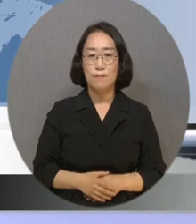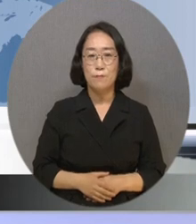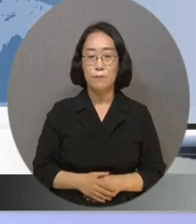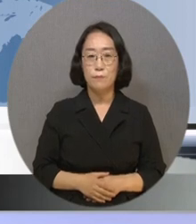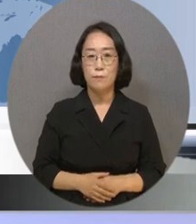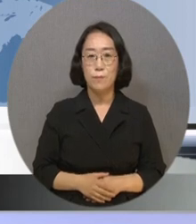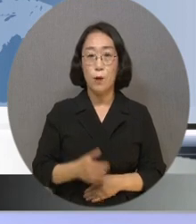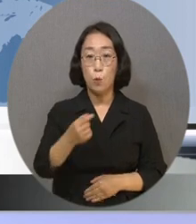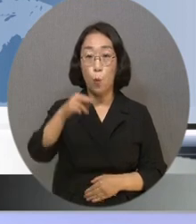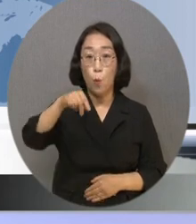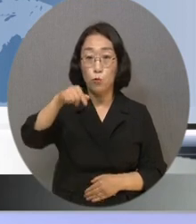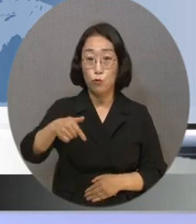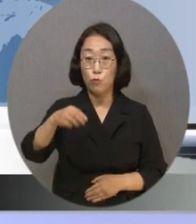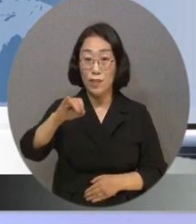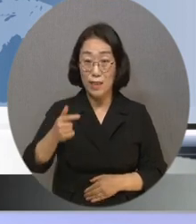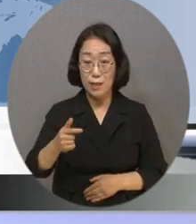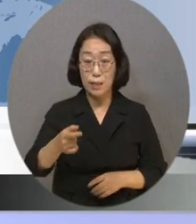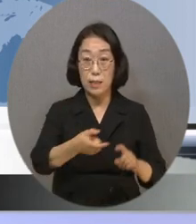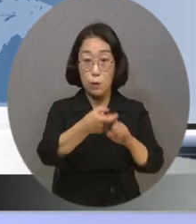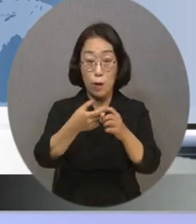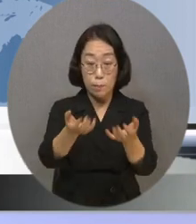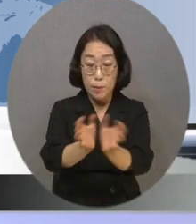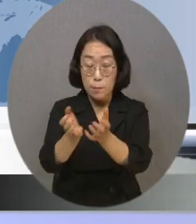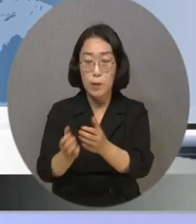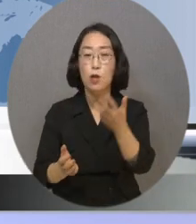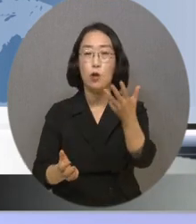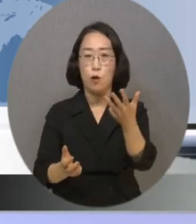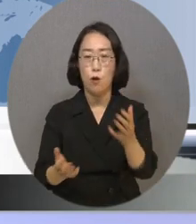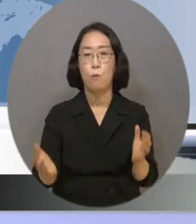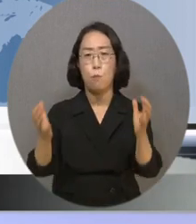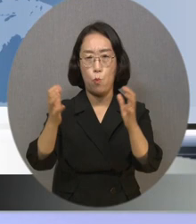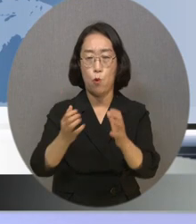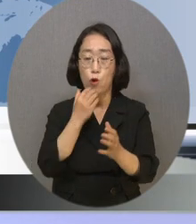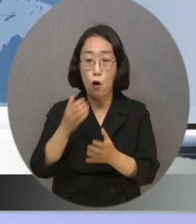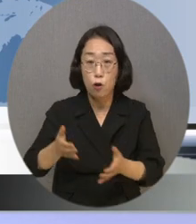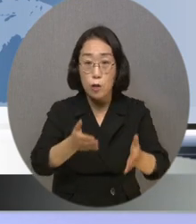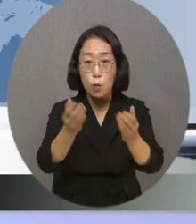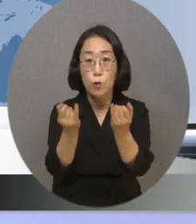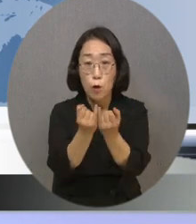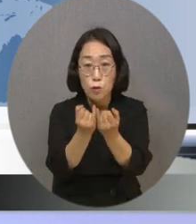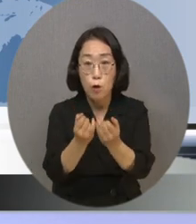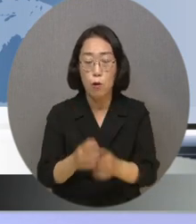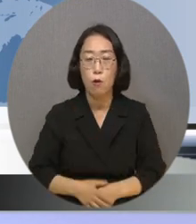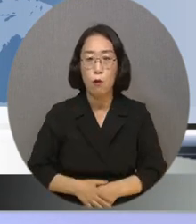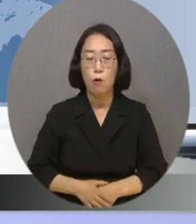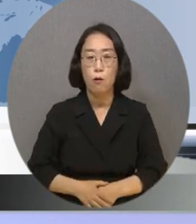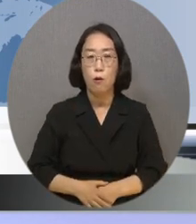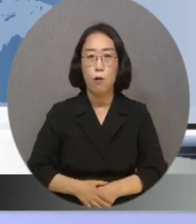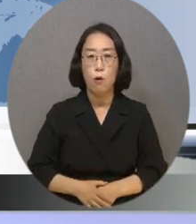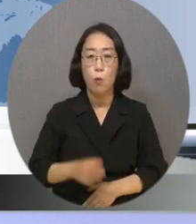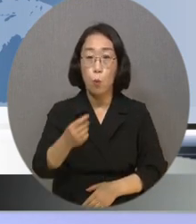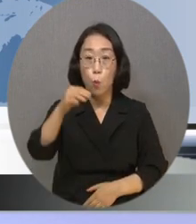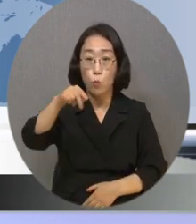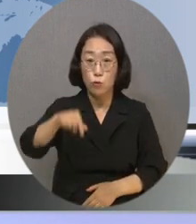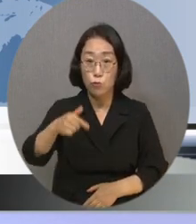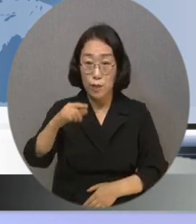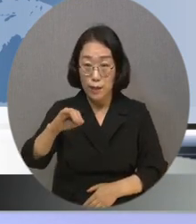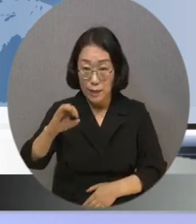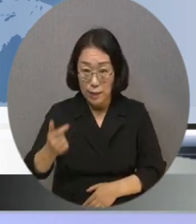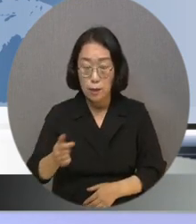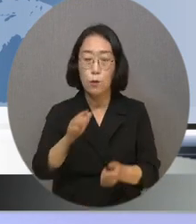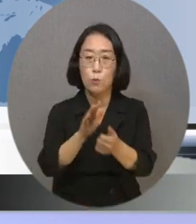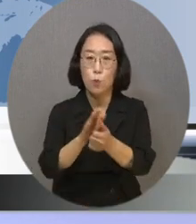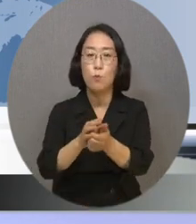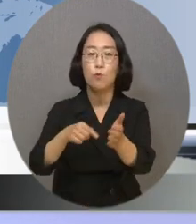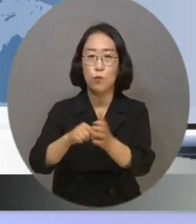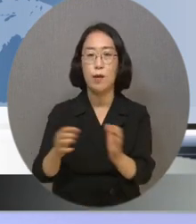노숙인 기관 8곳이 한자리에 모였습니다. 경기 지역의 여성 노숙인의 심리 안정과 사회 참여를 지원하기